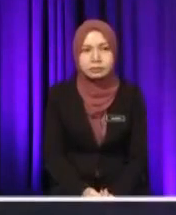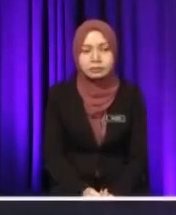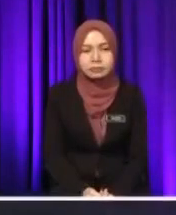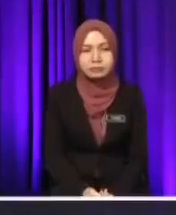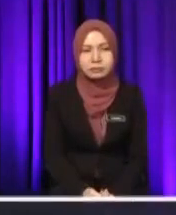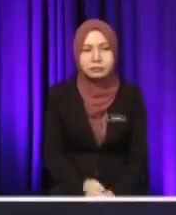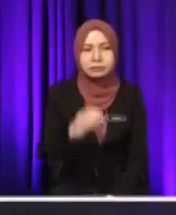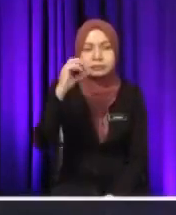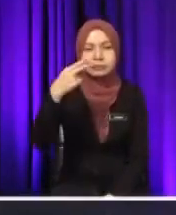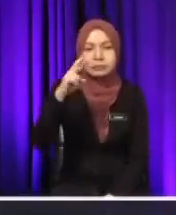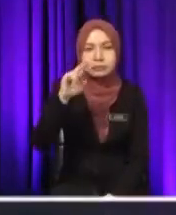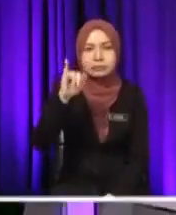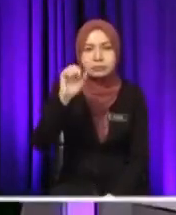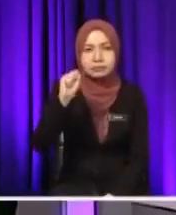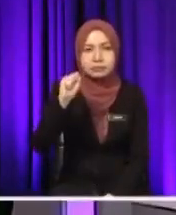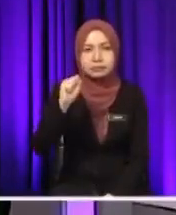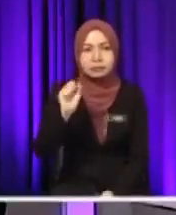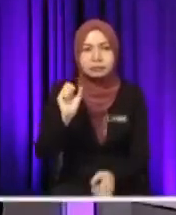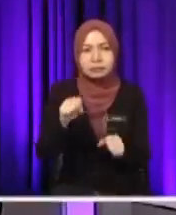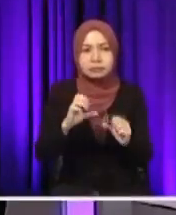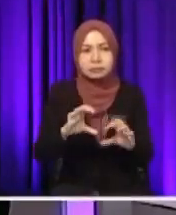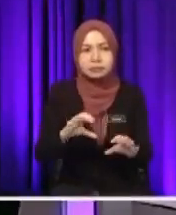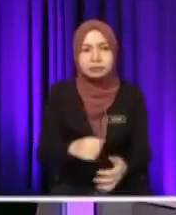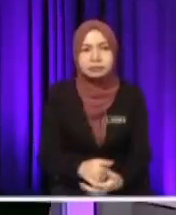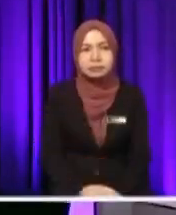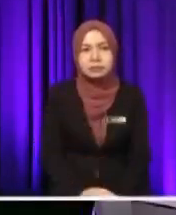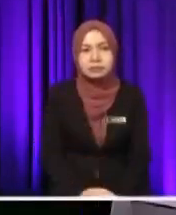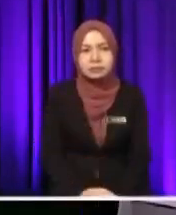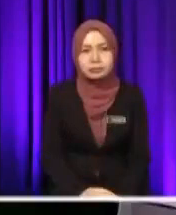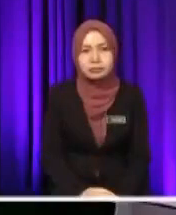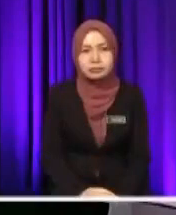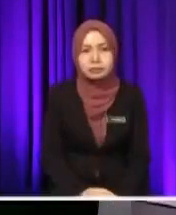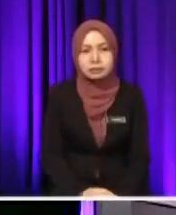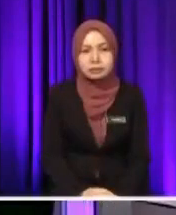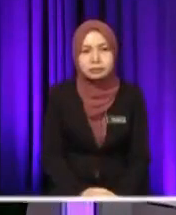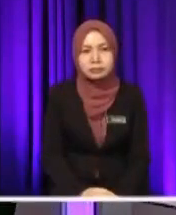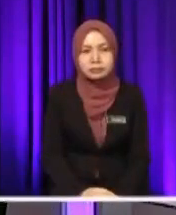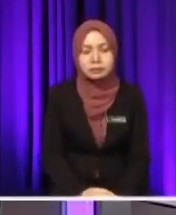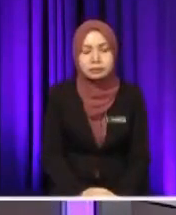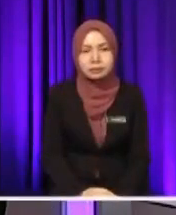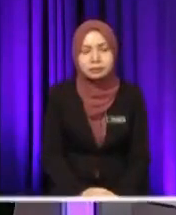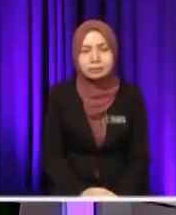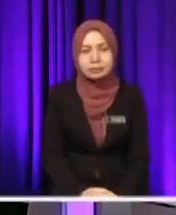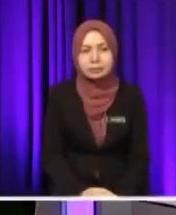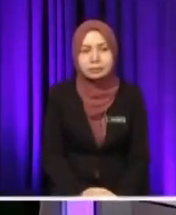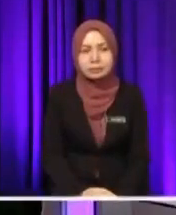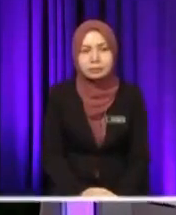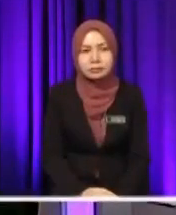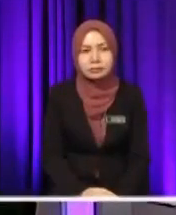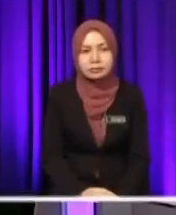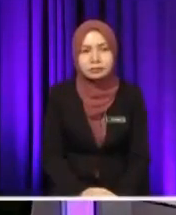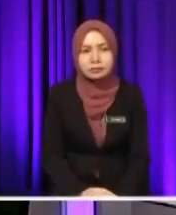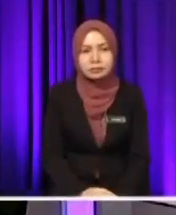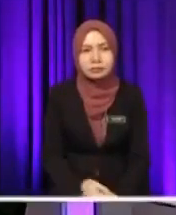dulu. Kita nak semak ciri pertama lah. Ya. Sebelum cikgu bagi bintang untuk hari ini sebagai hadiah. Okey. So,